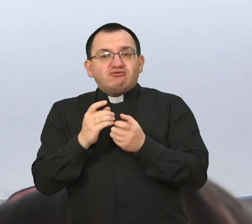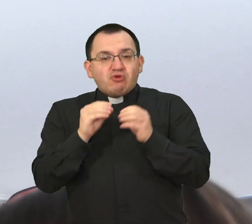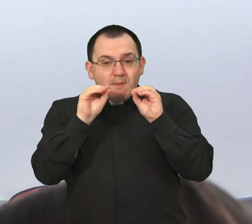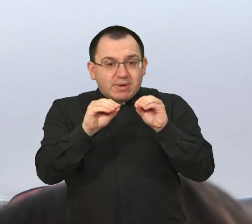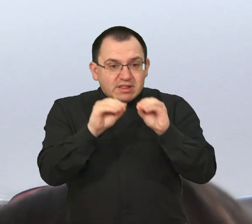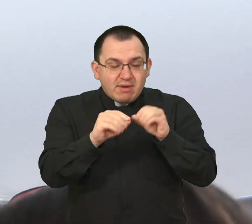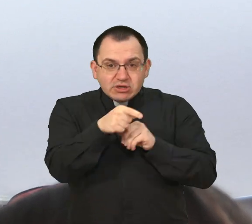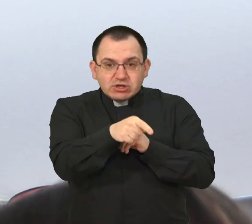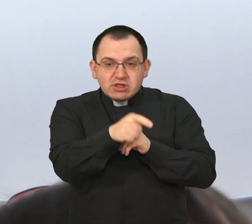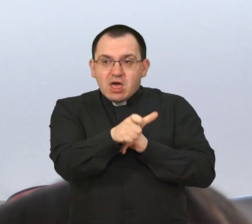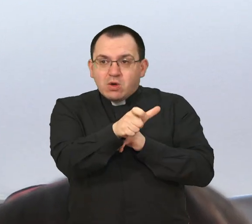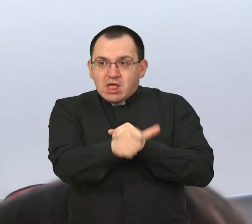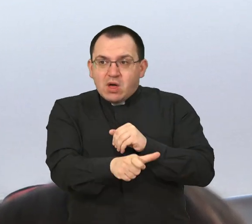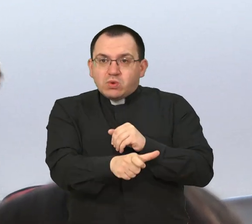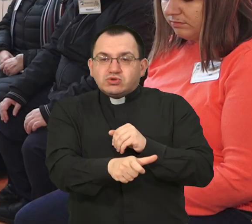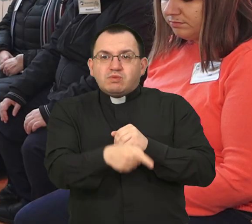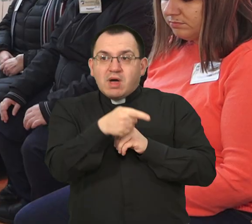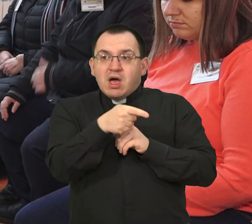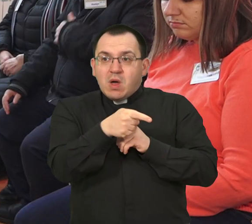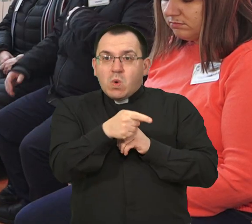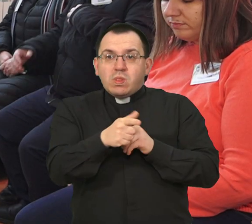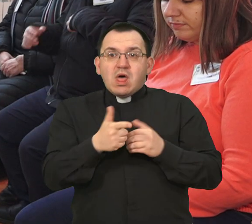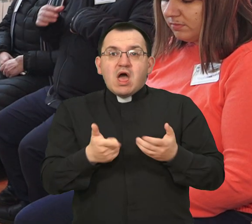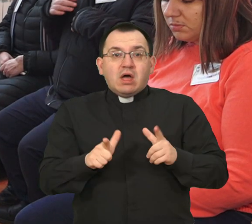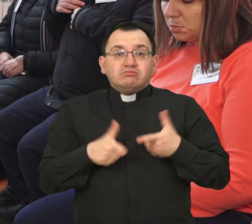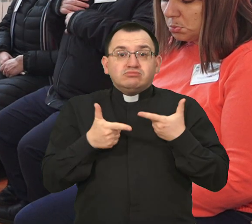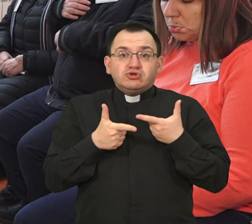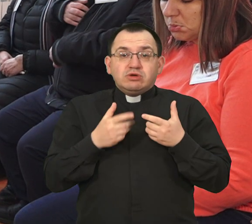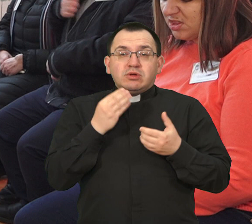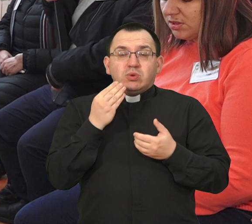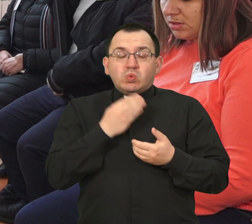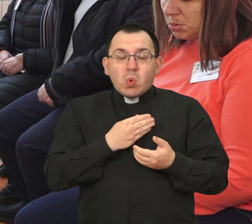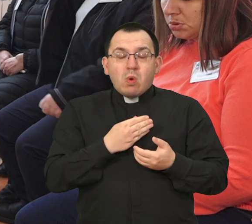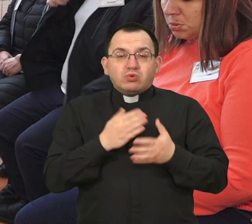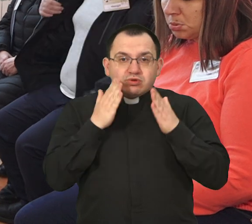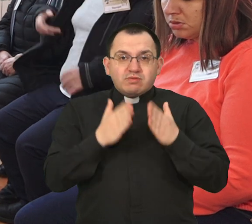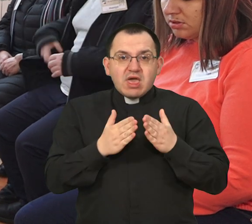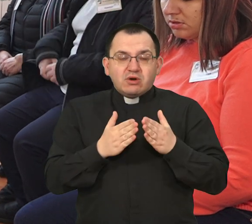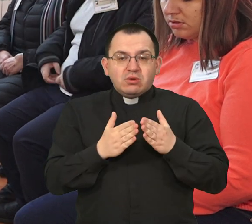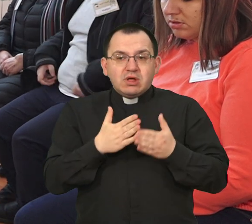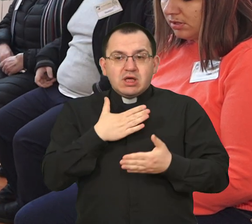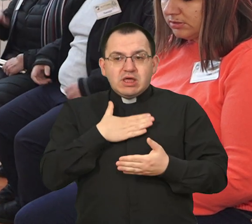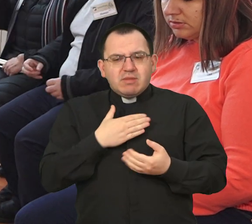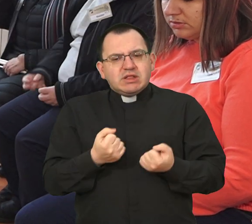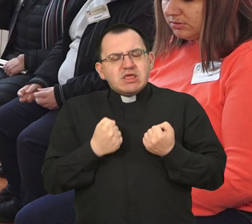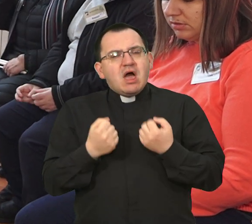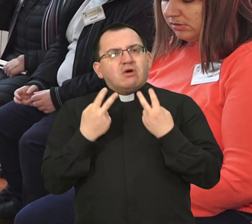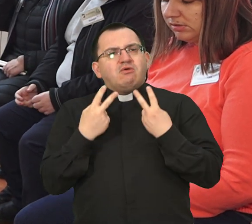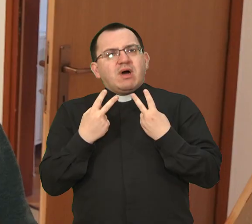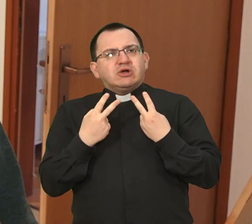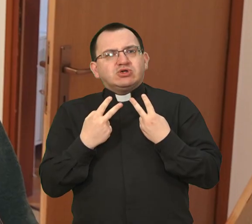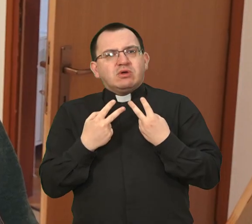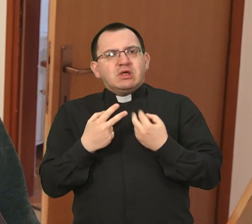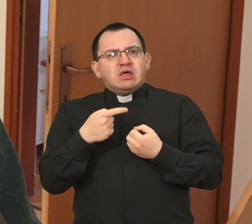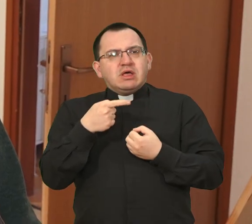predavačica i osoba koja živi duhovnost. Pa mi je jako važno